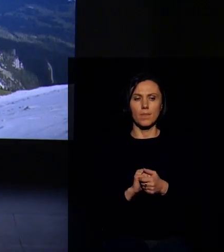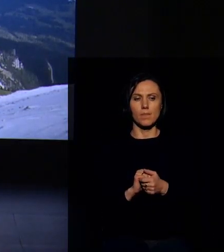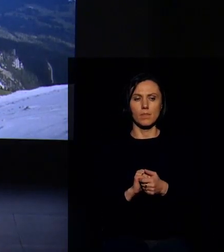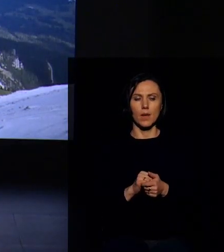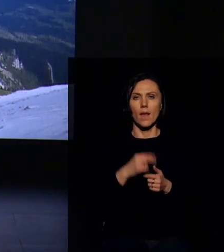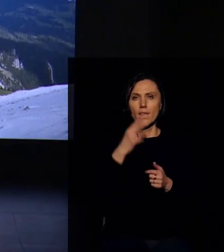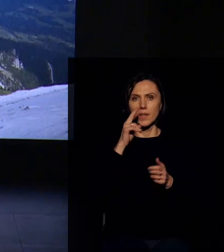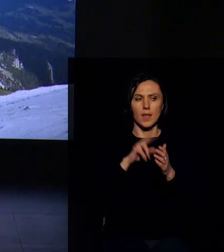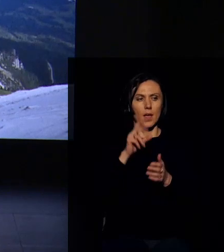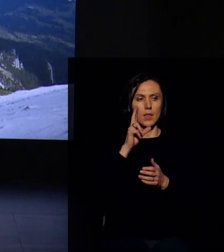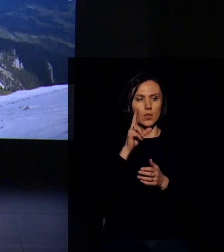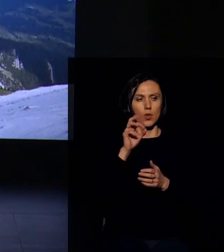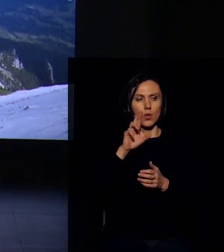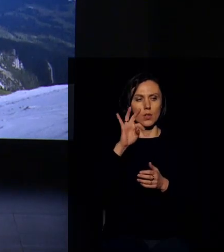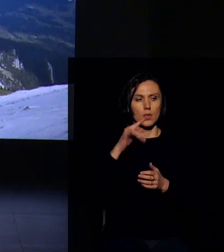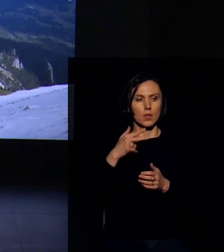Widok na Cortinę d'Ampezzo.